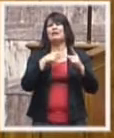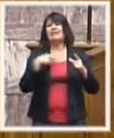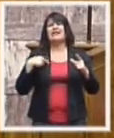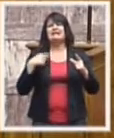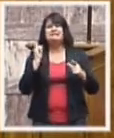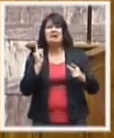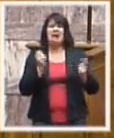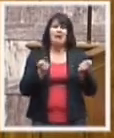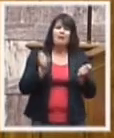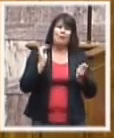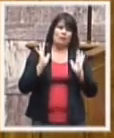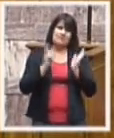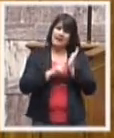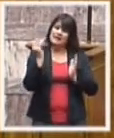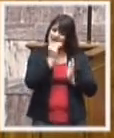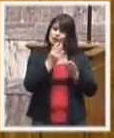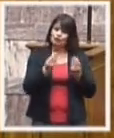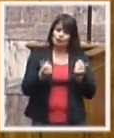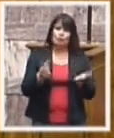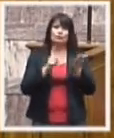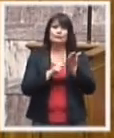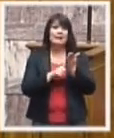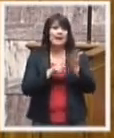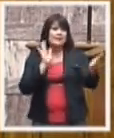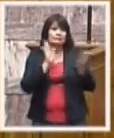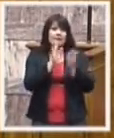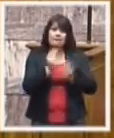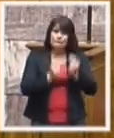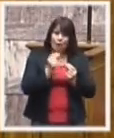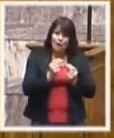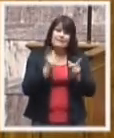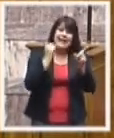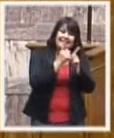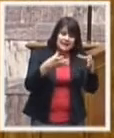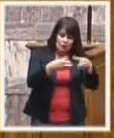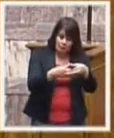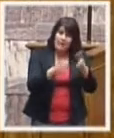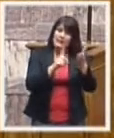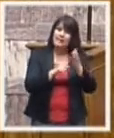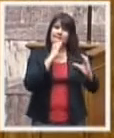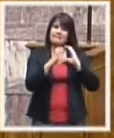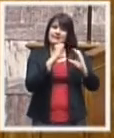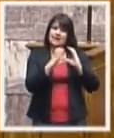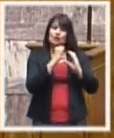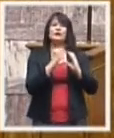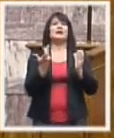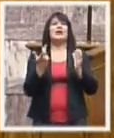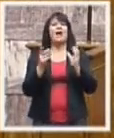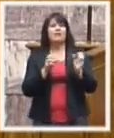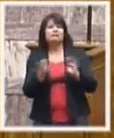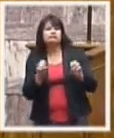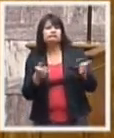μας. Η αποτελεσματική διαχείριση μιας κρίσης θα πρέπει να γίνεται μόνο από μια ομάδα ειδικών στην επικοινωνία, τα μέντια και το